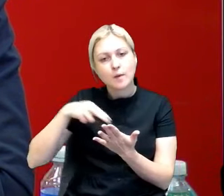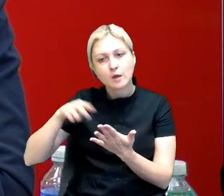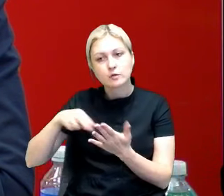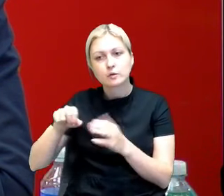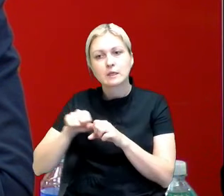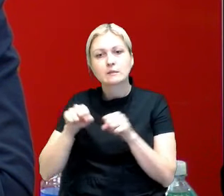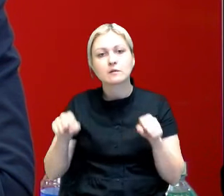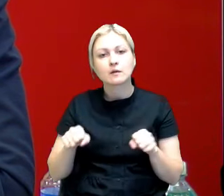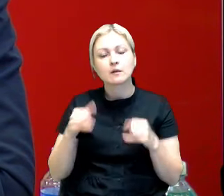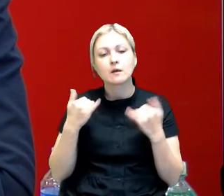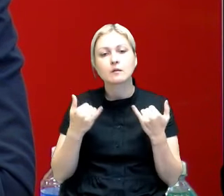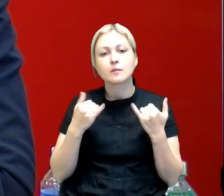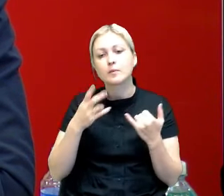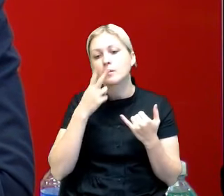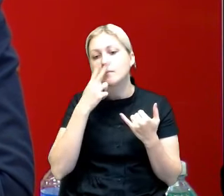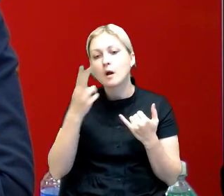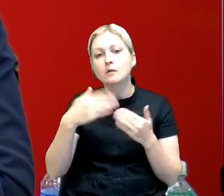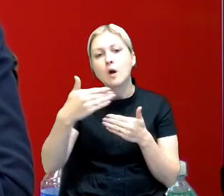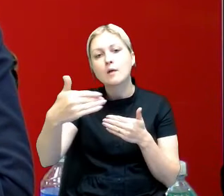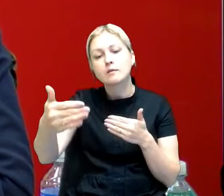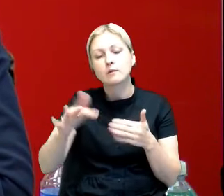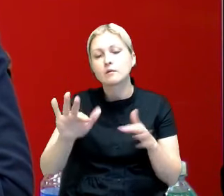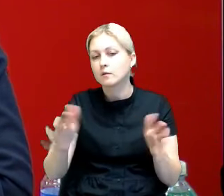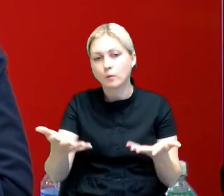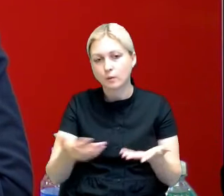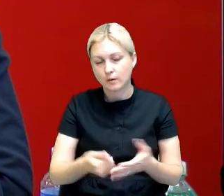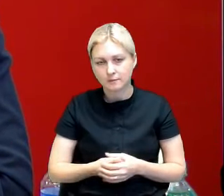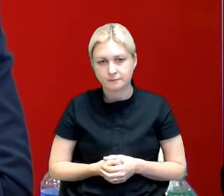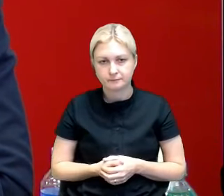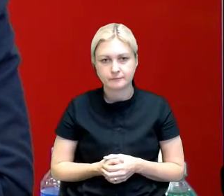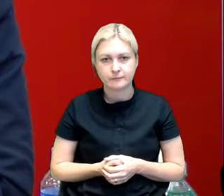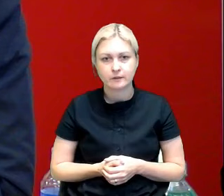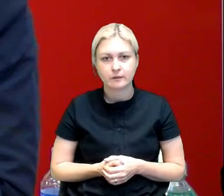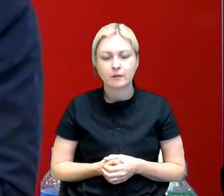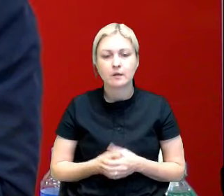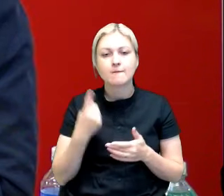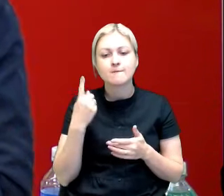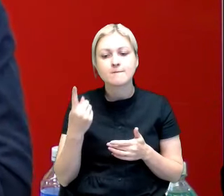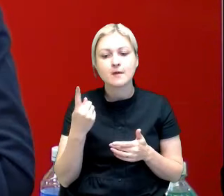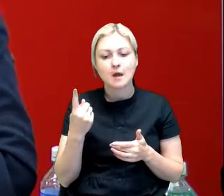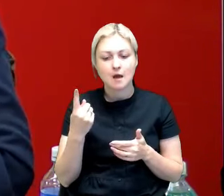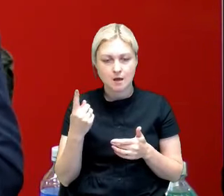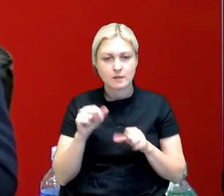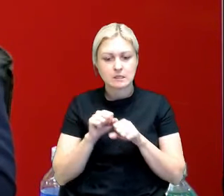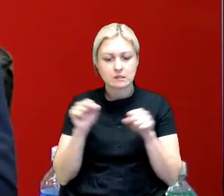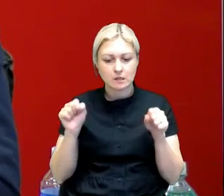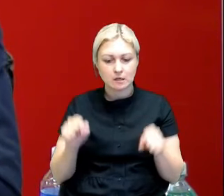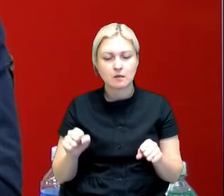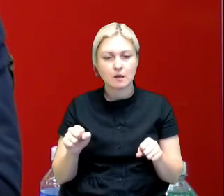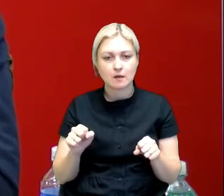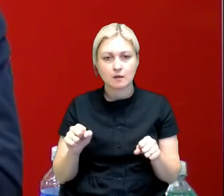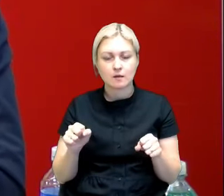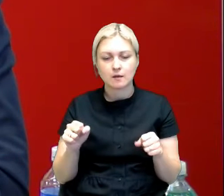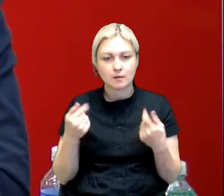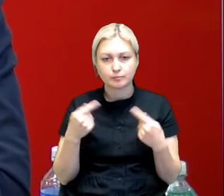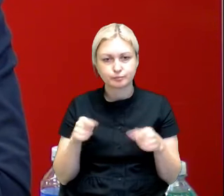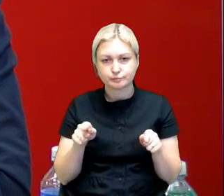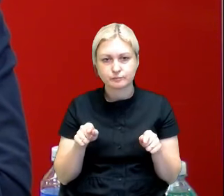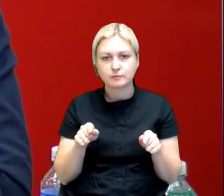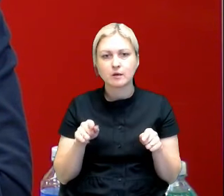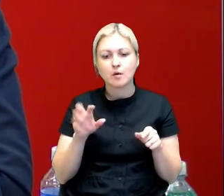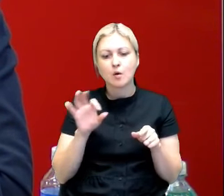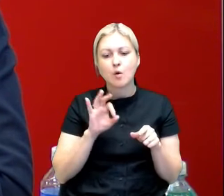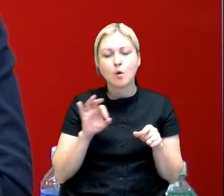matome į ateitį ir vieną iš strategijos skirtumų atkreipsiu dėmesį mes reiškiėame savo kritiką